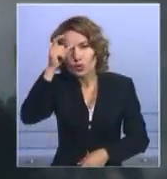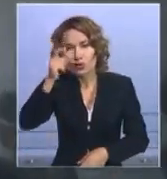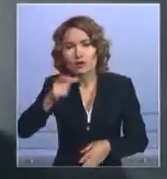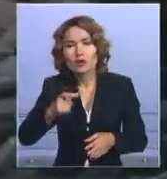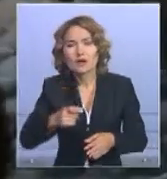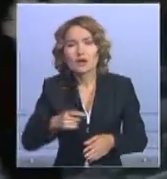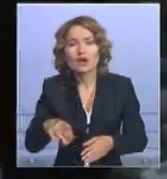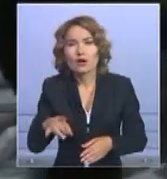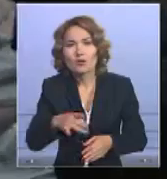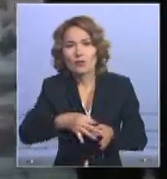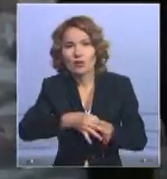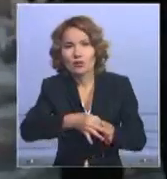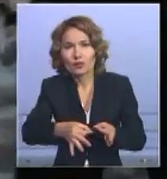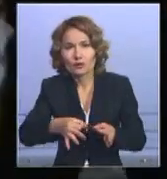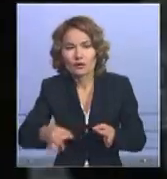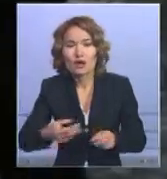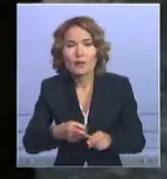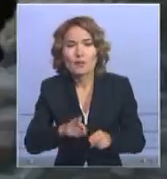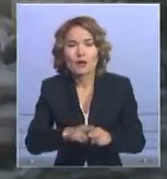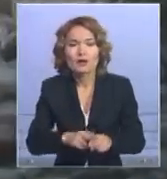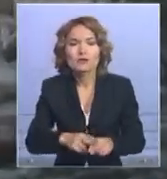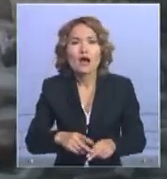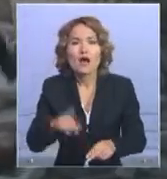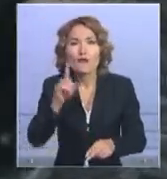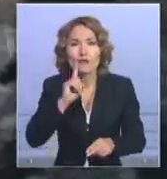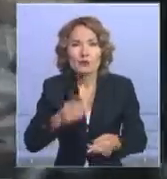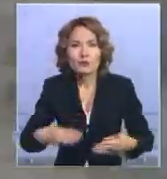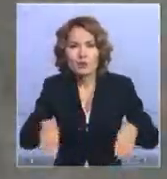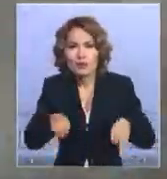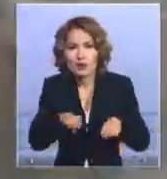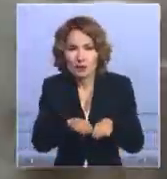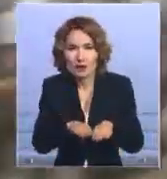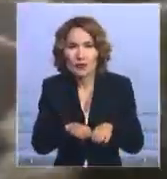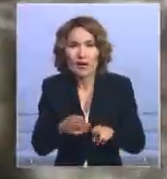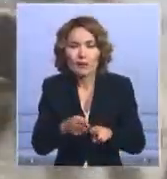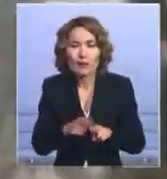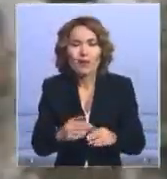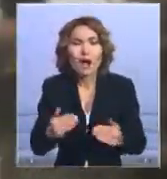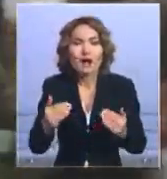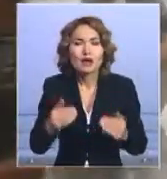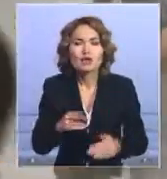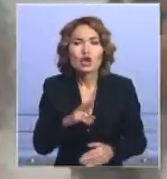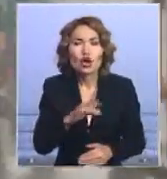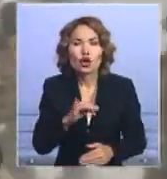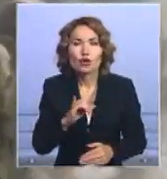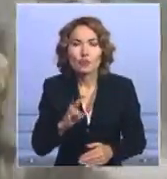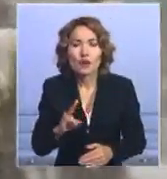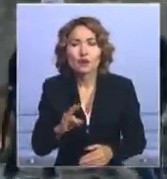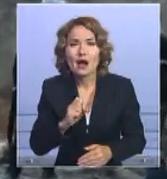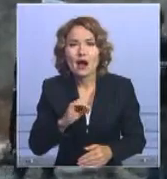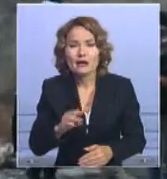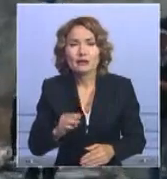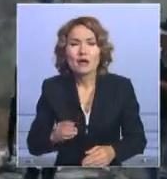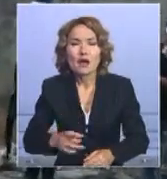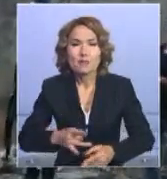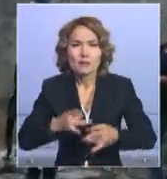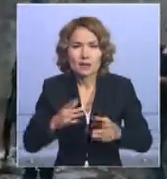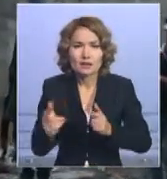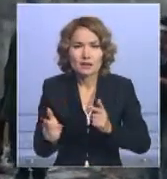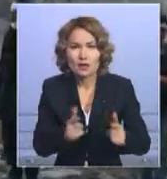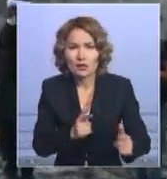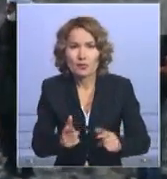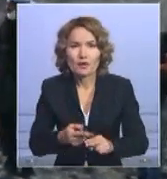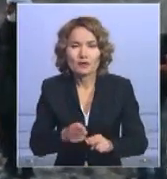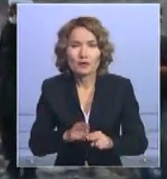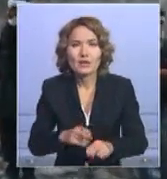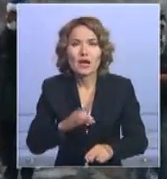48 сағатты коменданттық сағат деп жариялап, оны 12 қыркүйектегі Құрбан айт мейрамына дейін сақтауды ұсынды. Ал Сауд Арабиясының сыртқы істер